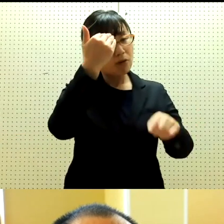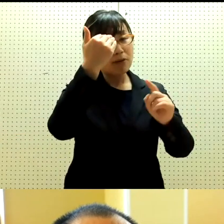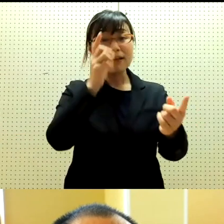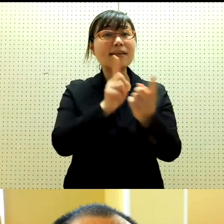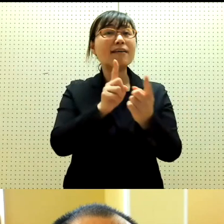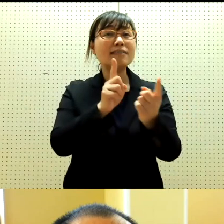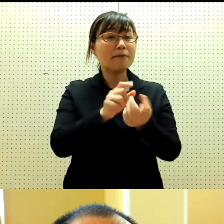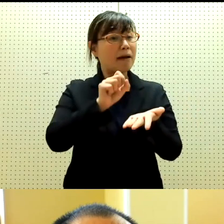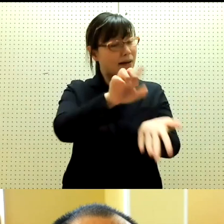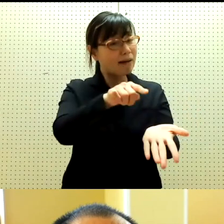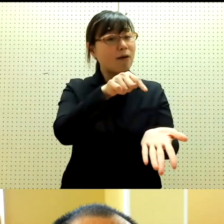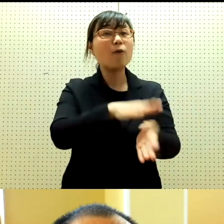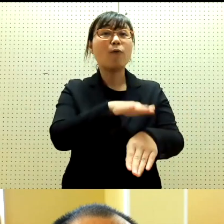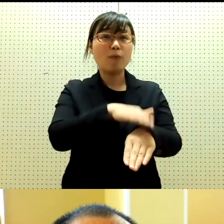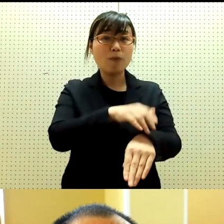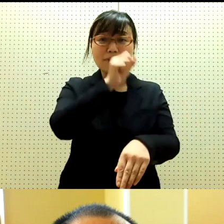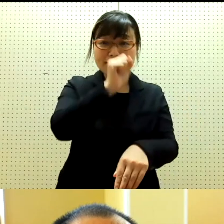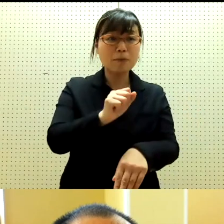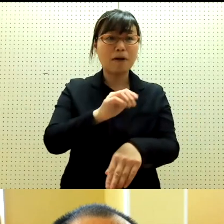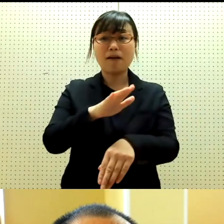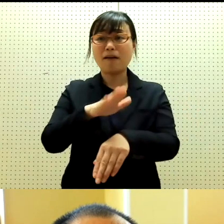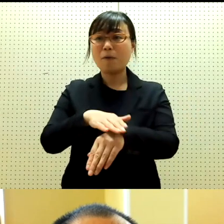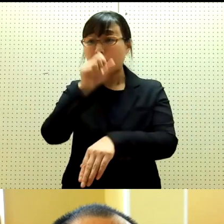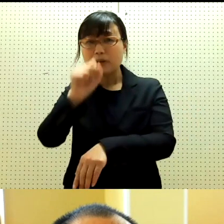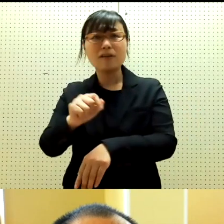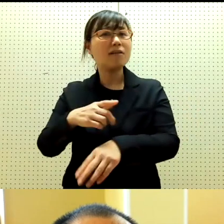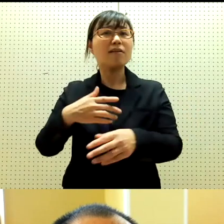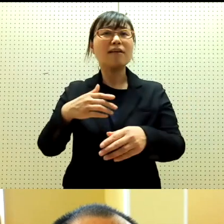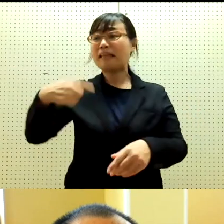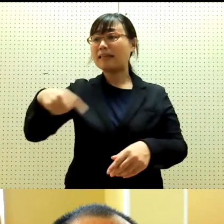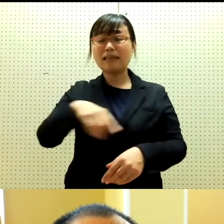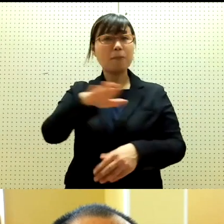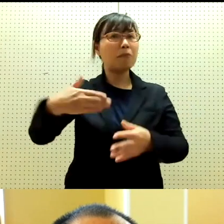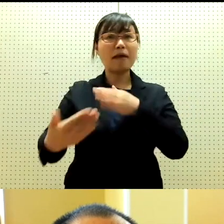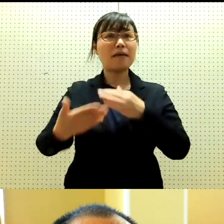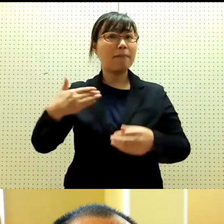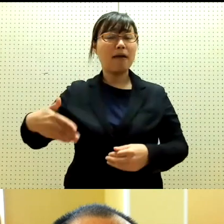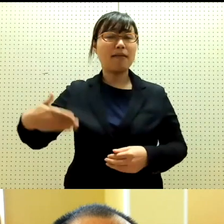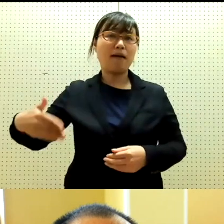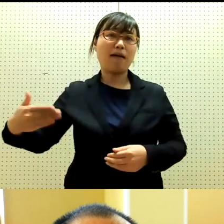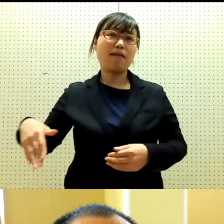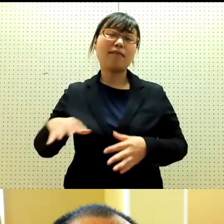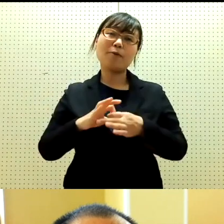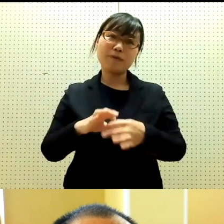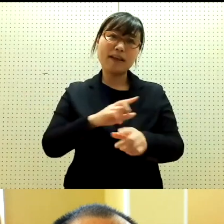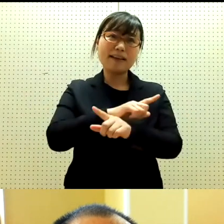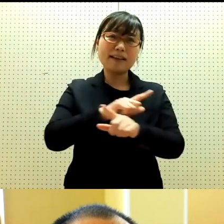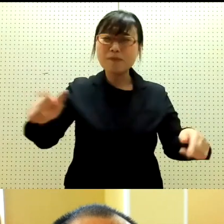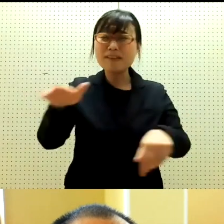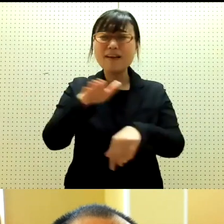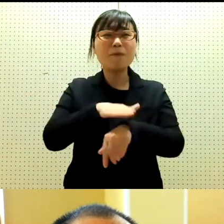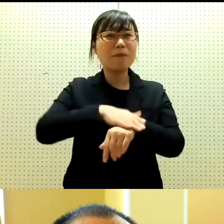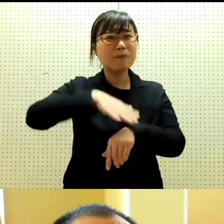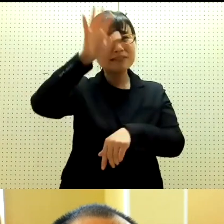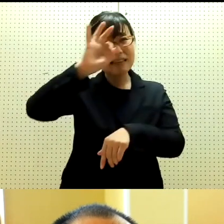を経験していないものがほとんどなわけですよね。で、そういう中からいろんな方法を探して、勉強